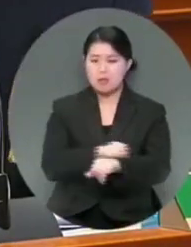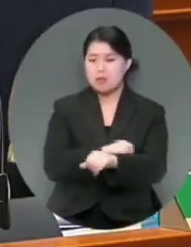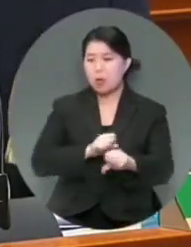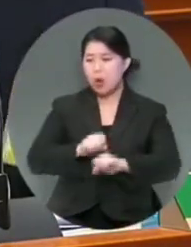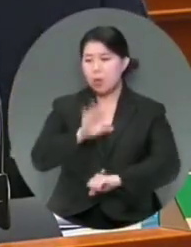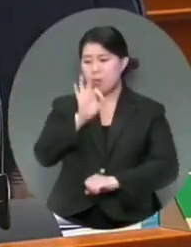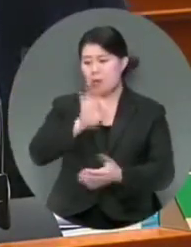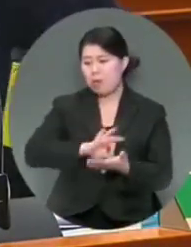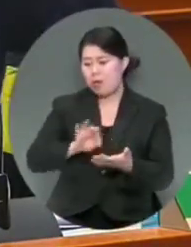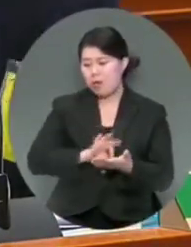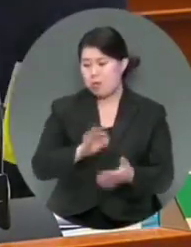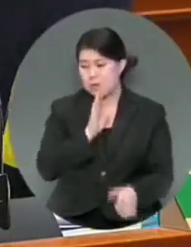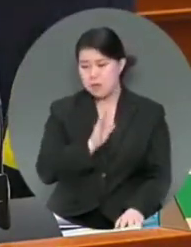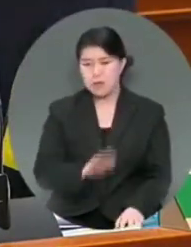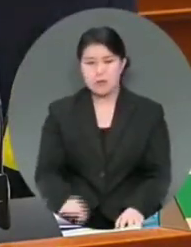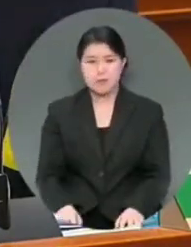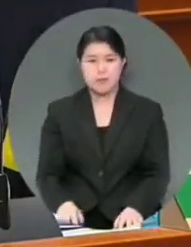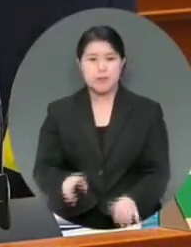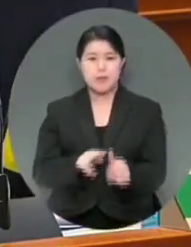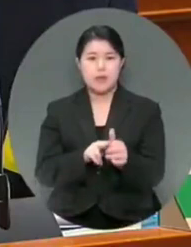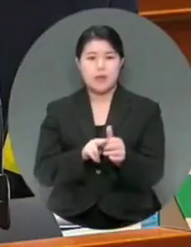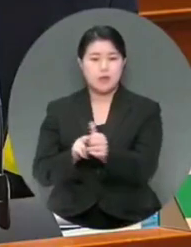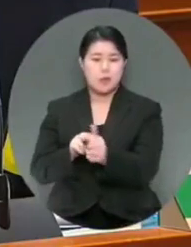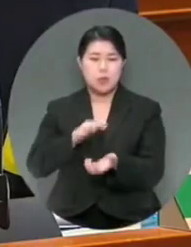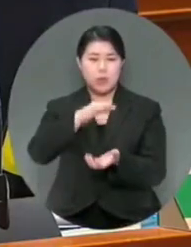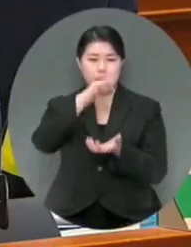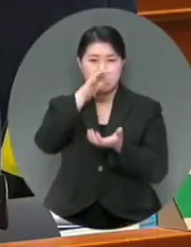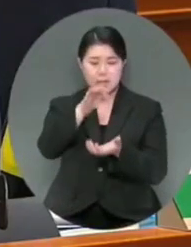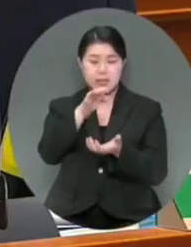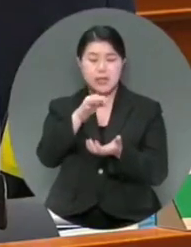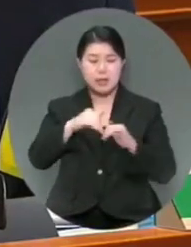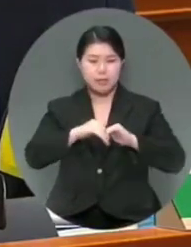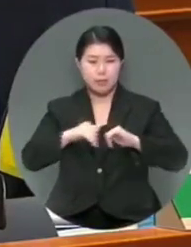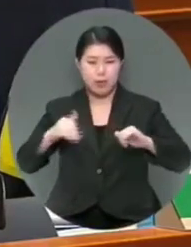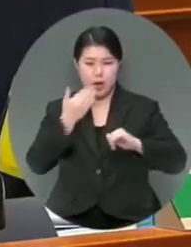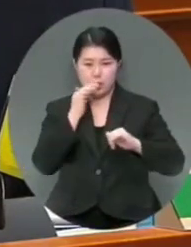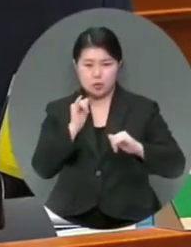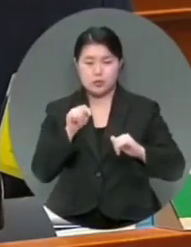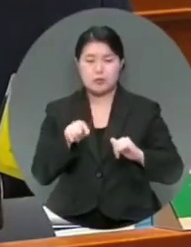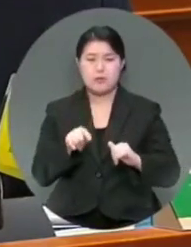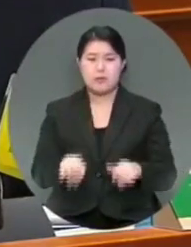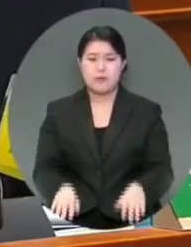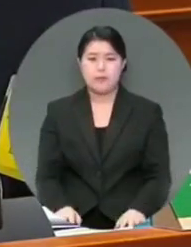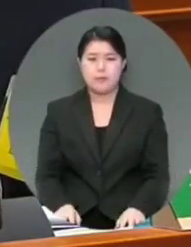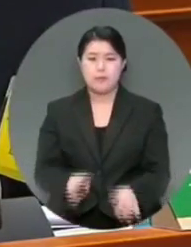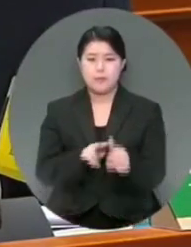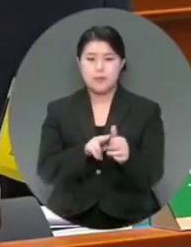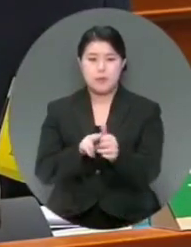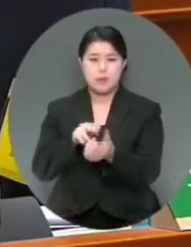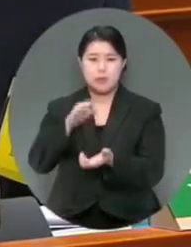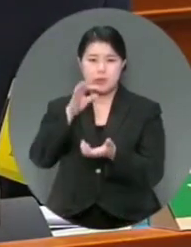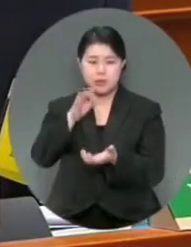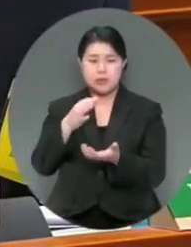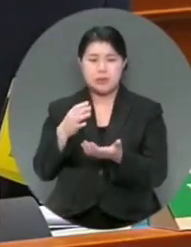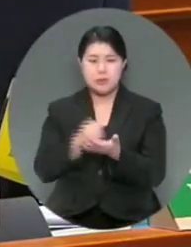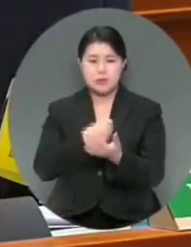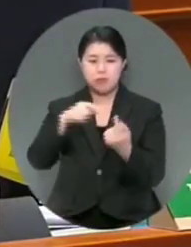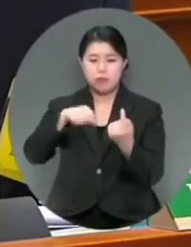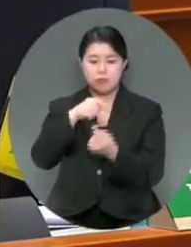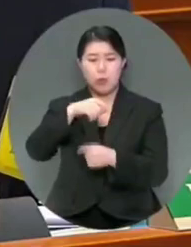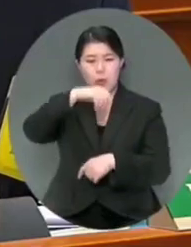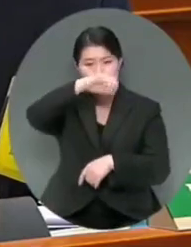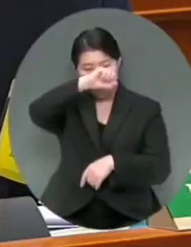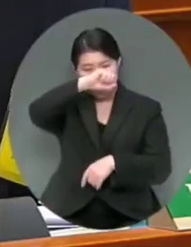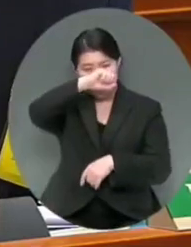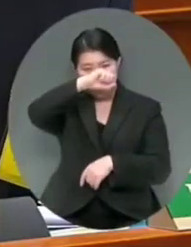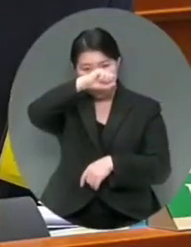그동안 썼다는 말이에요? 그러니까 특히 이제 정보 자산으로 분류할 수 있는 그런 저 정보 자산 취득 운용